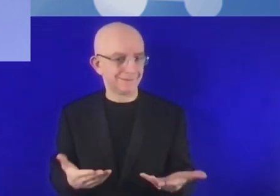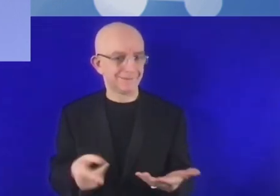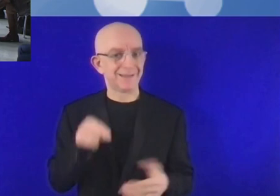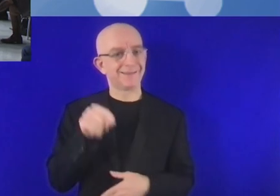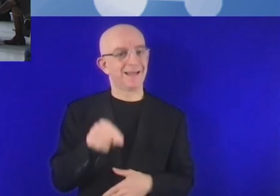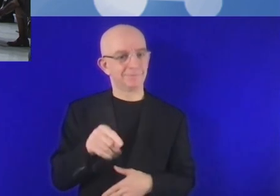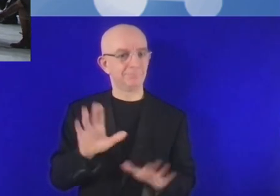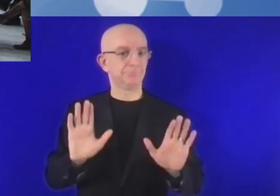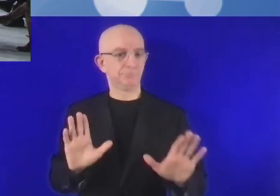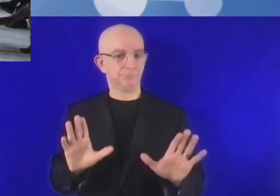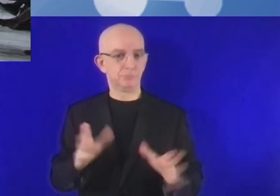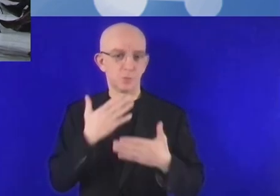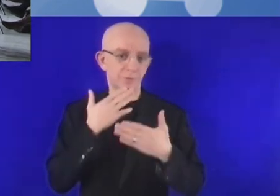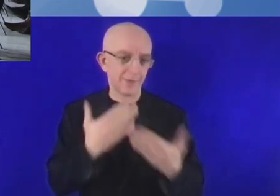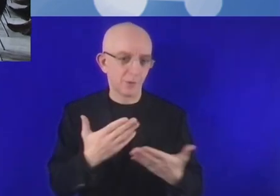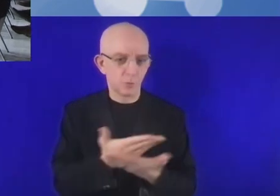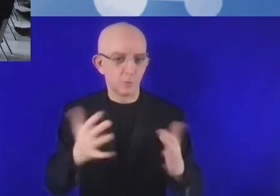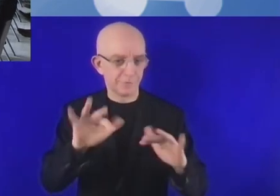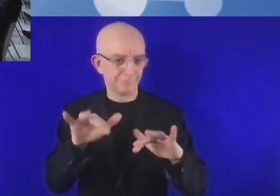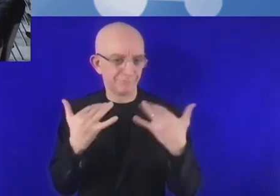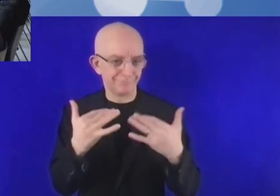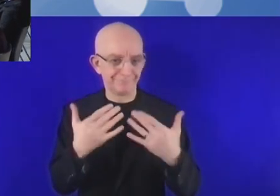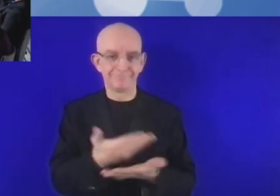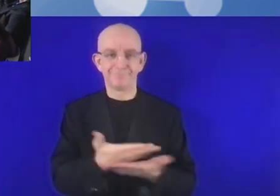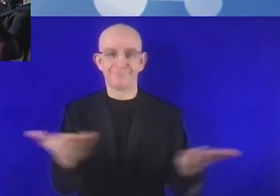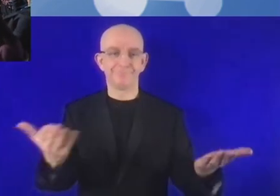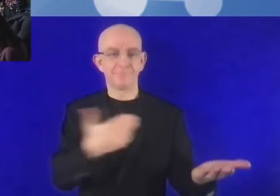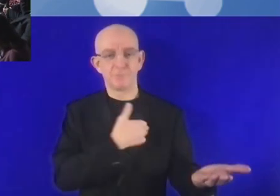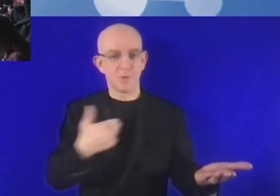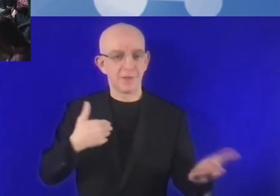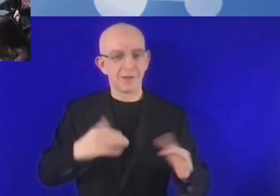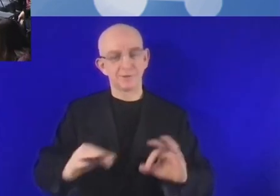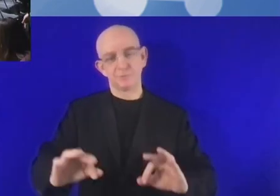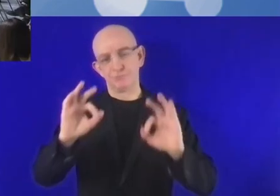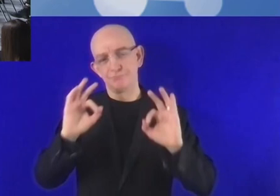Polsko, dziękuję Katowice. To była ogromna przyjemność móc zabrać przed Państwem głos.